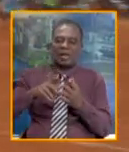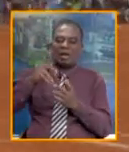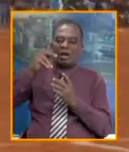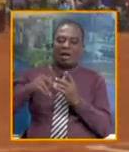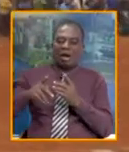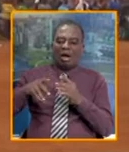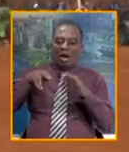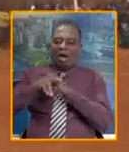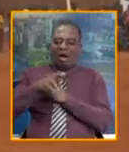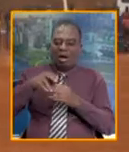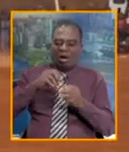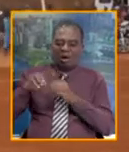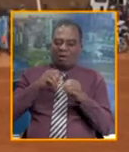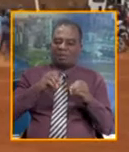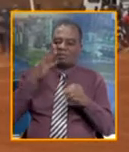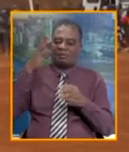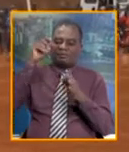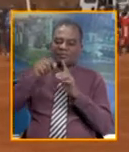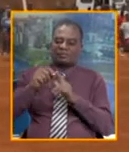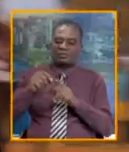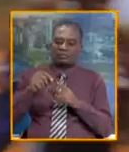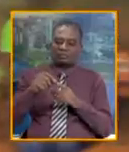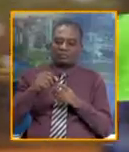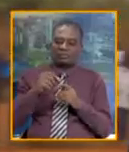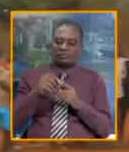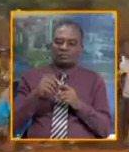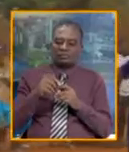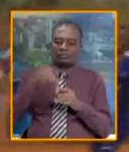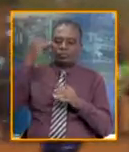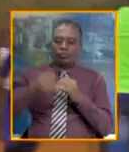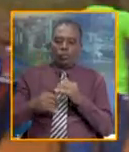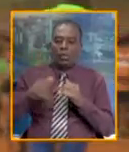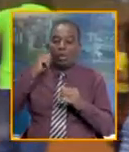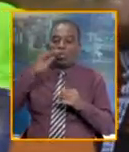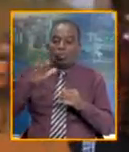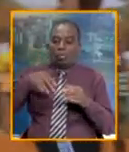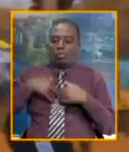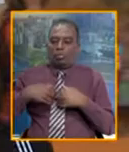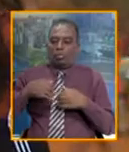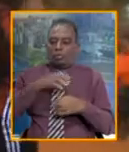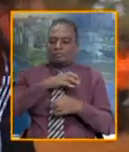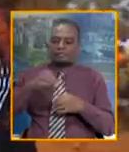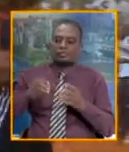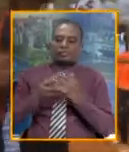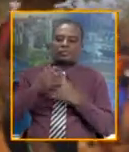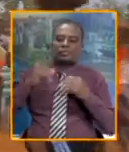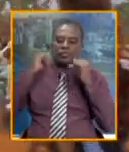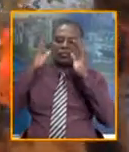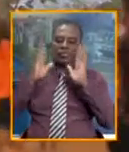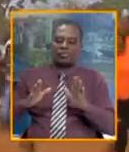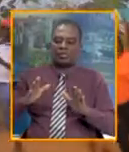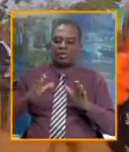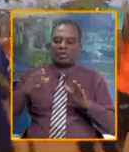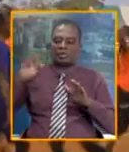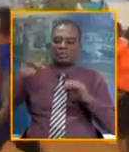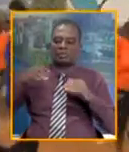imposé 4-2 à l'Union sportive de Touba. La finale féminine a été remportée par les institutrices aux dépens du